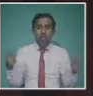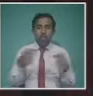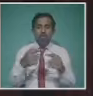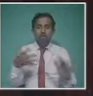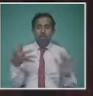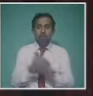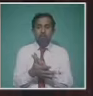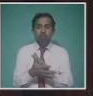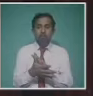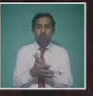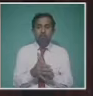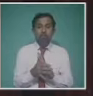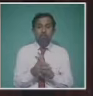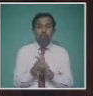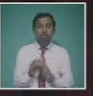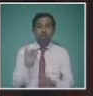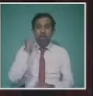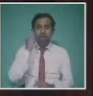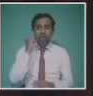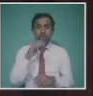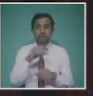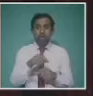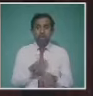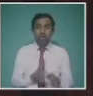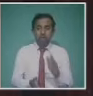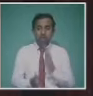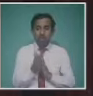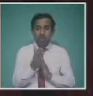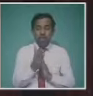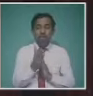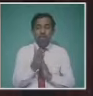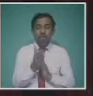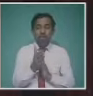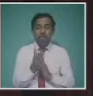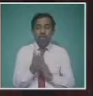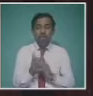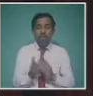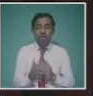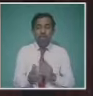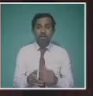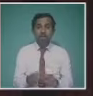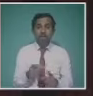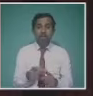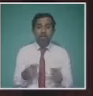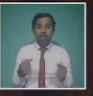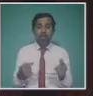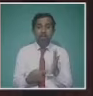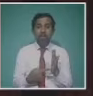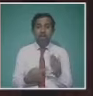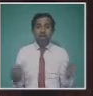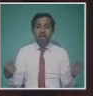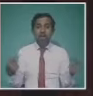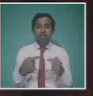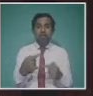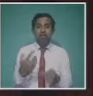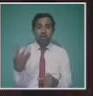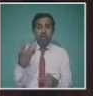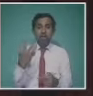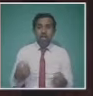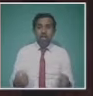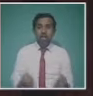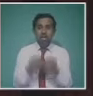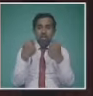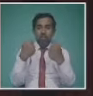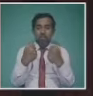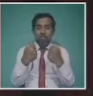වැරදි කප්පිට එක් අතර ගියපු නිසා ඒ කප්පිට ගිහිල්ලා ඒ අදි විශ්වාසයෙන් මොකද ටයිටැනික් නැව අයිස්බර්ග් එකේ හැප්පෙන්නේ